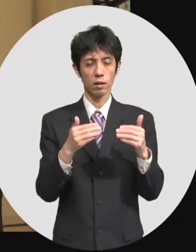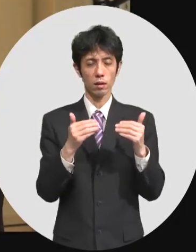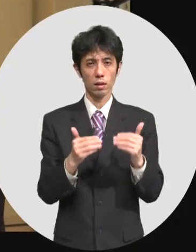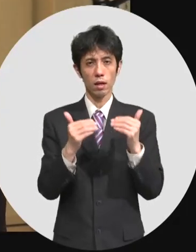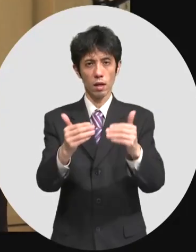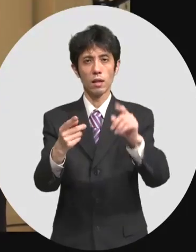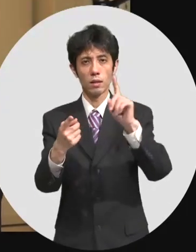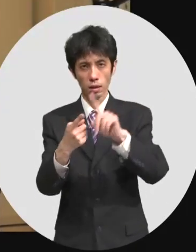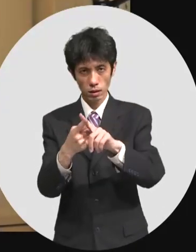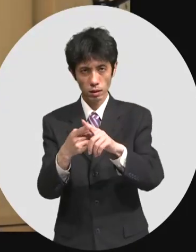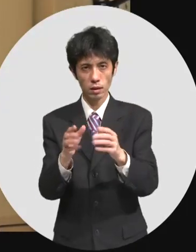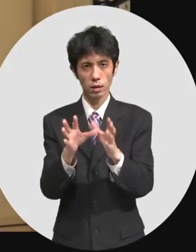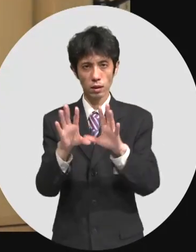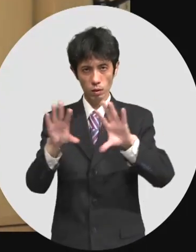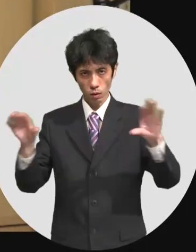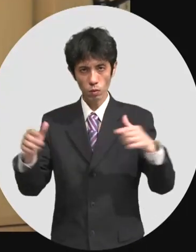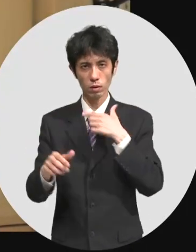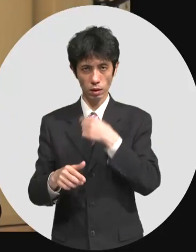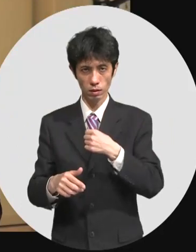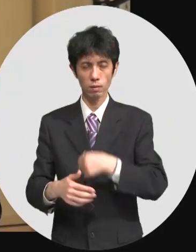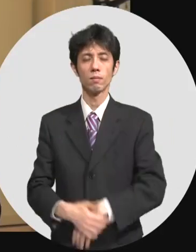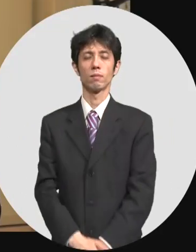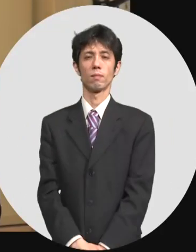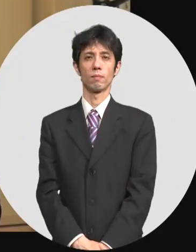考えております。